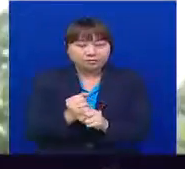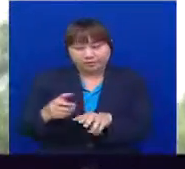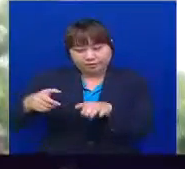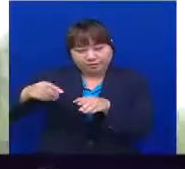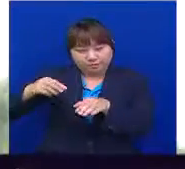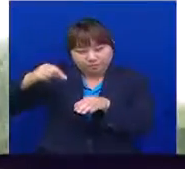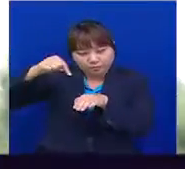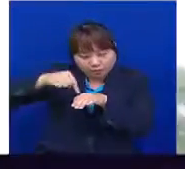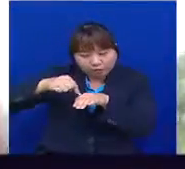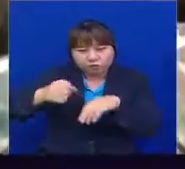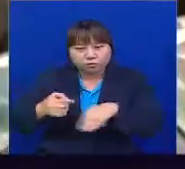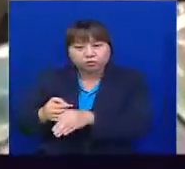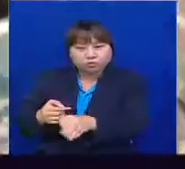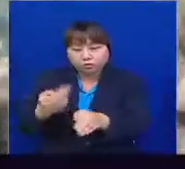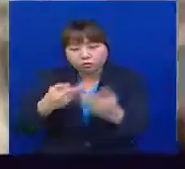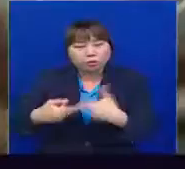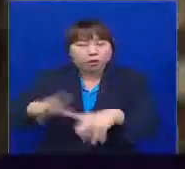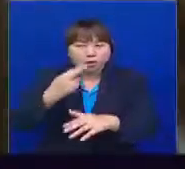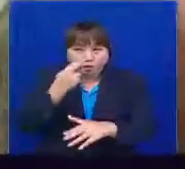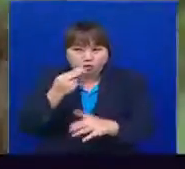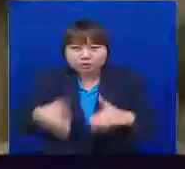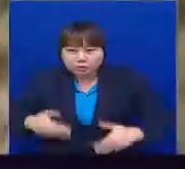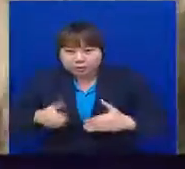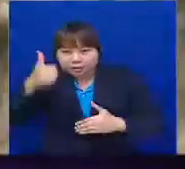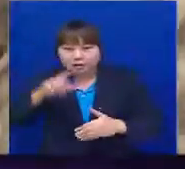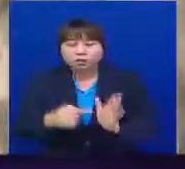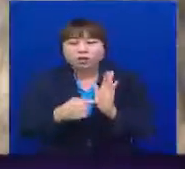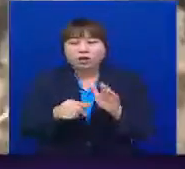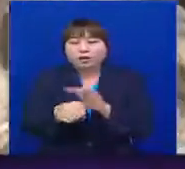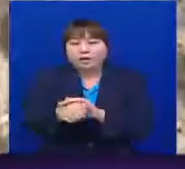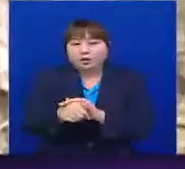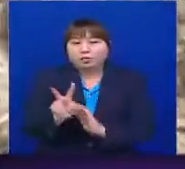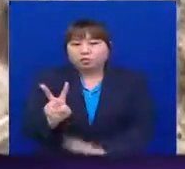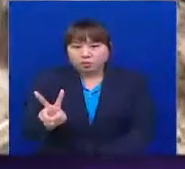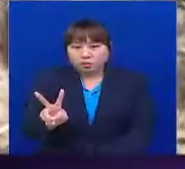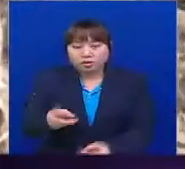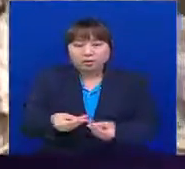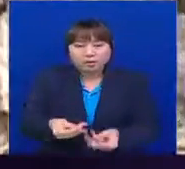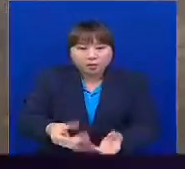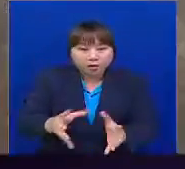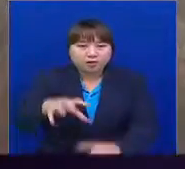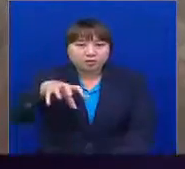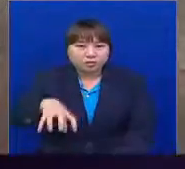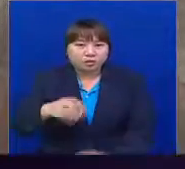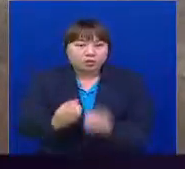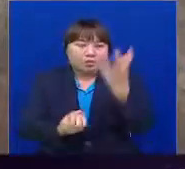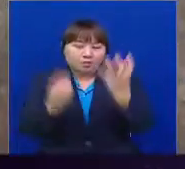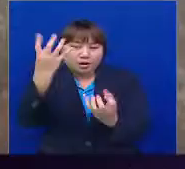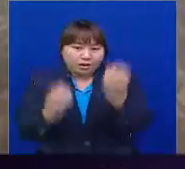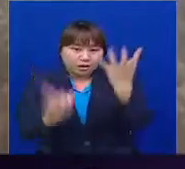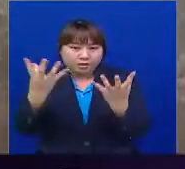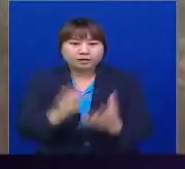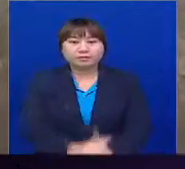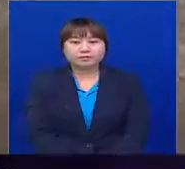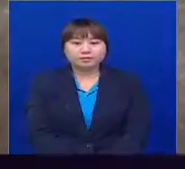ว์เพื่อตรวจสอบการรอดชีวิตของสัตว์อย่างเช่นเต่าบก2ตัวนี้ที่ถูกปล่อยในจุดของป่าวังทะลุ